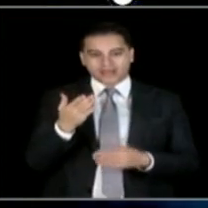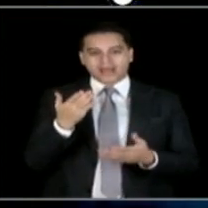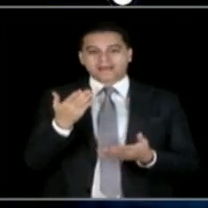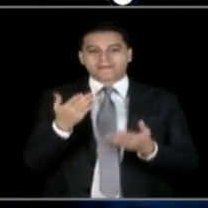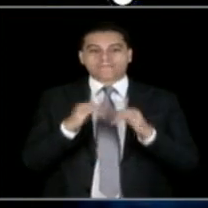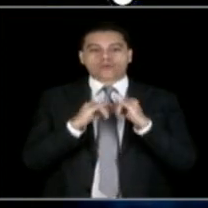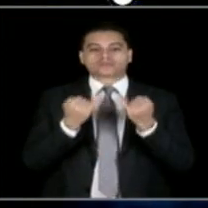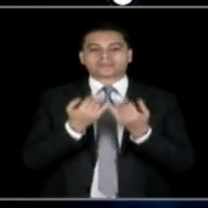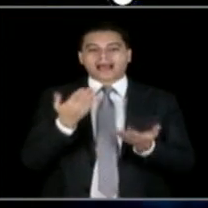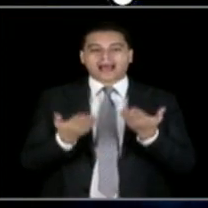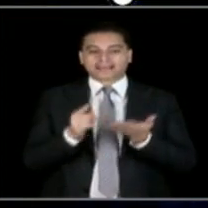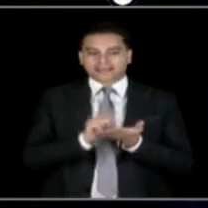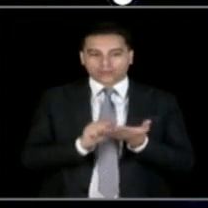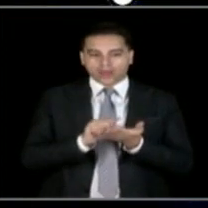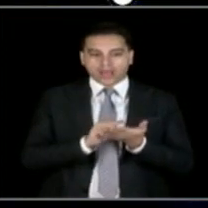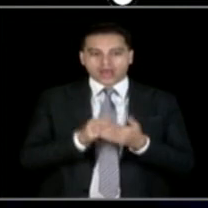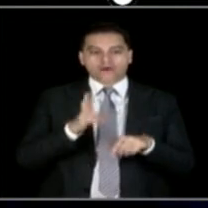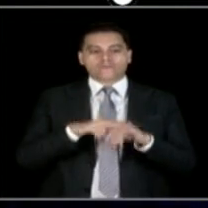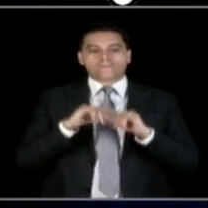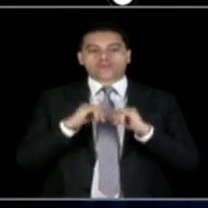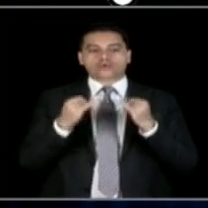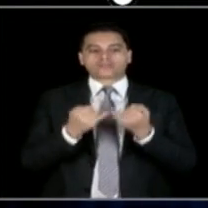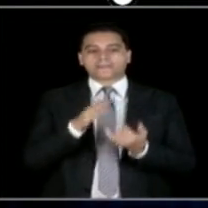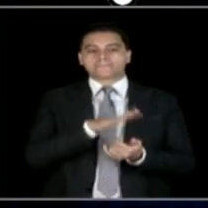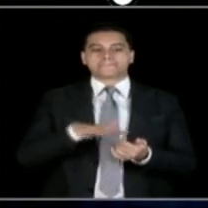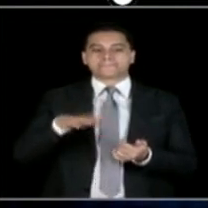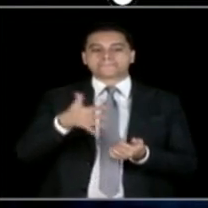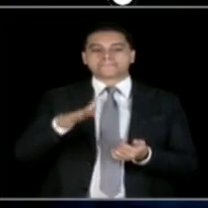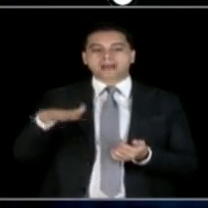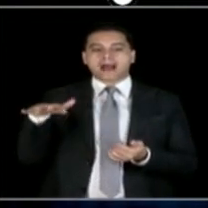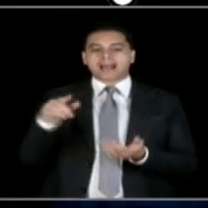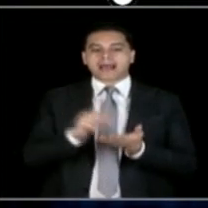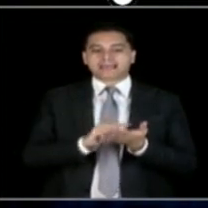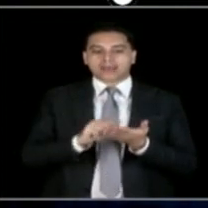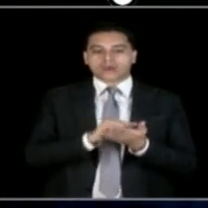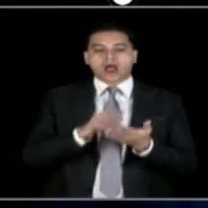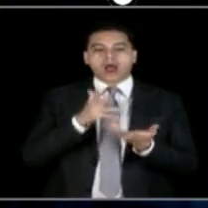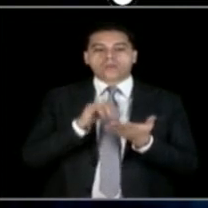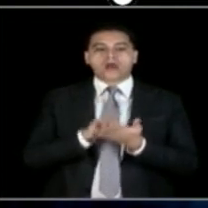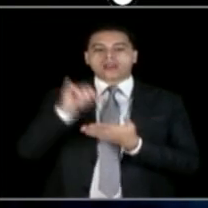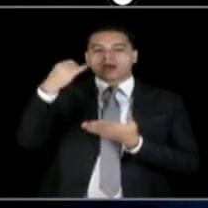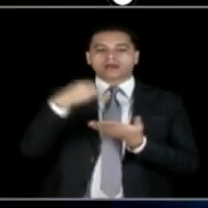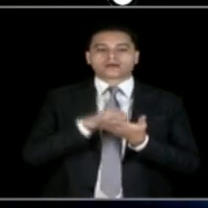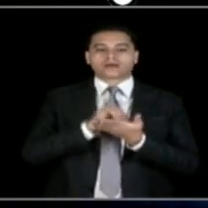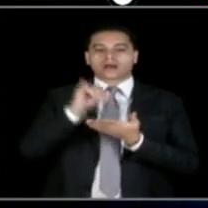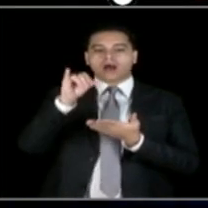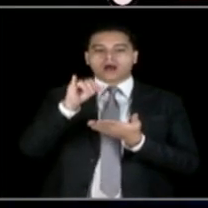العدل الدولية، المنظمة البحرية الدولية، الهجرة الدولية، الأوبك.